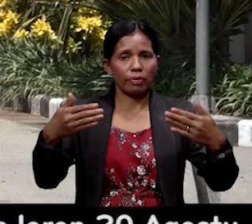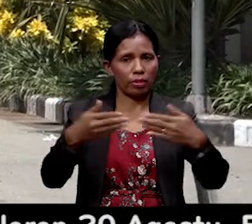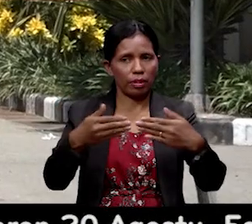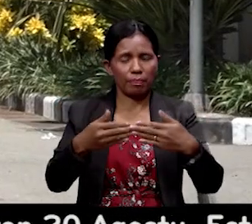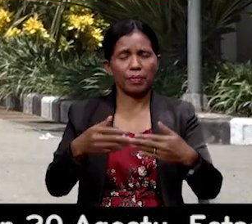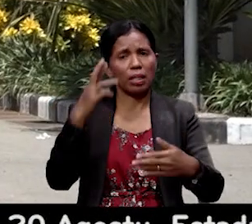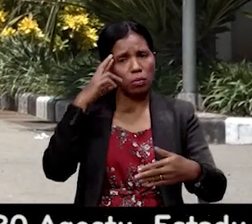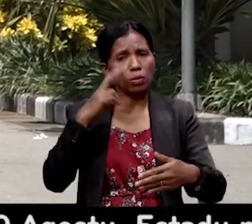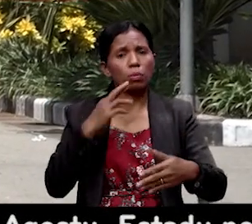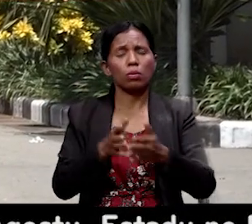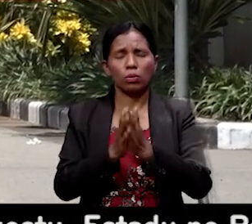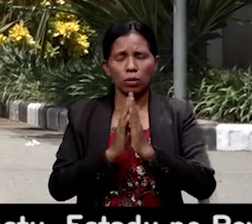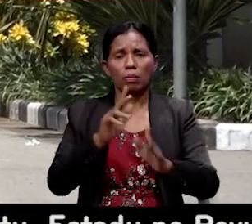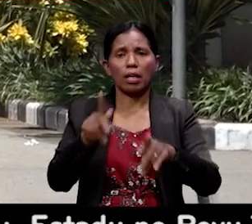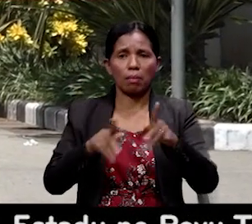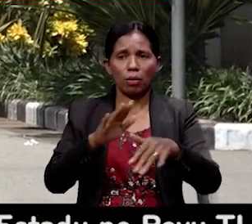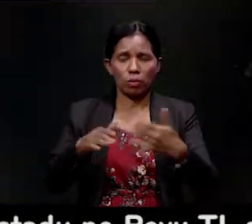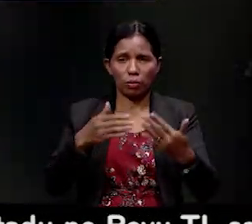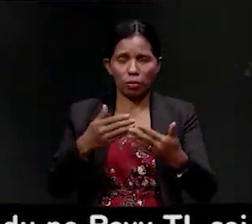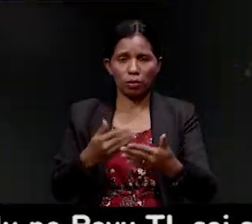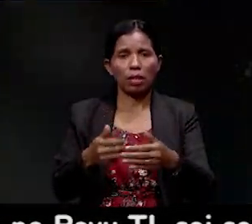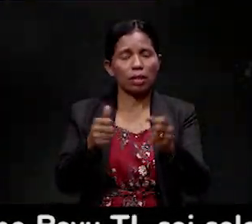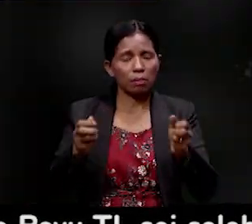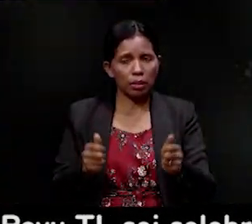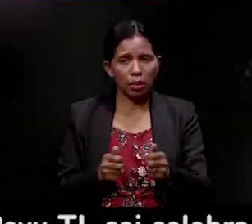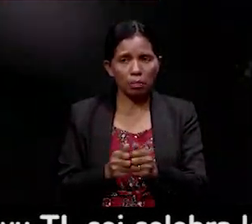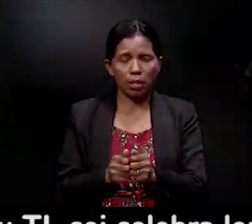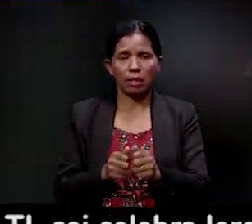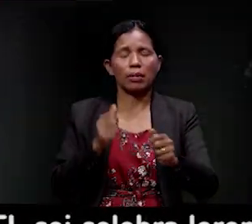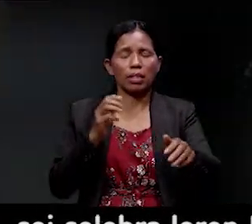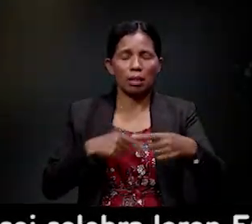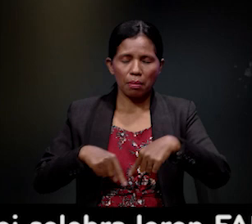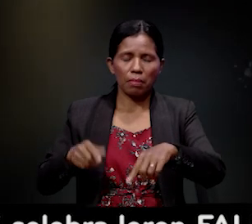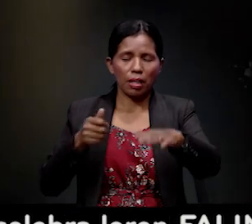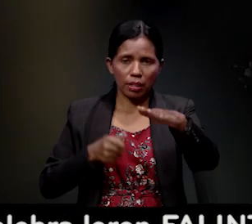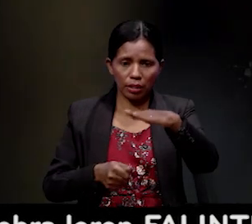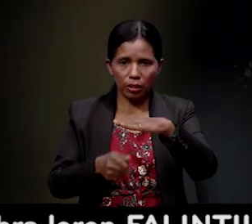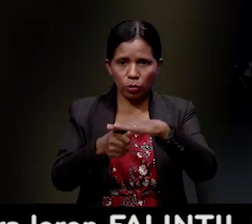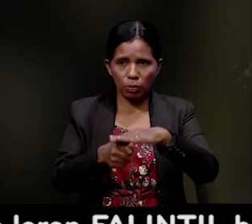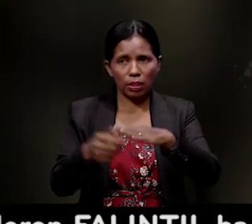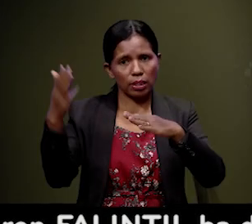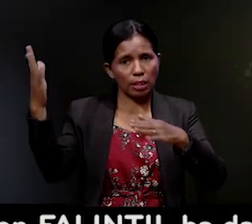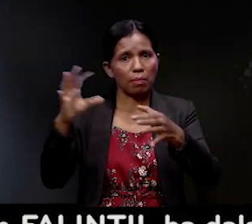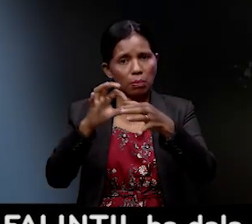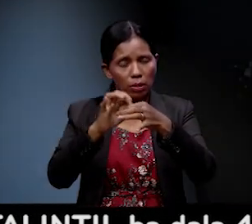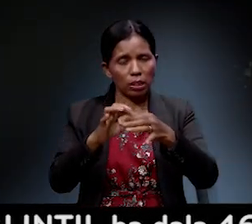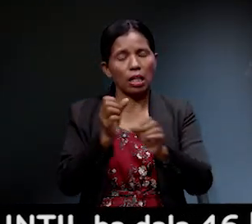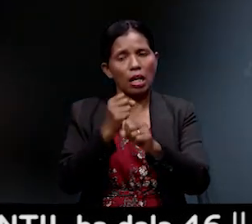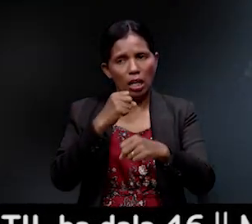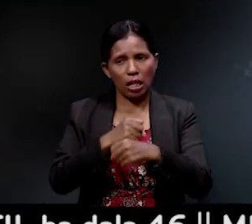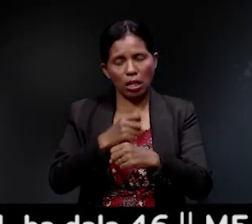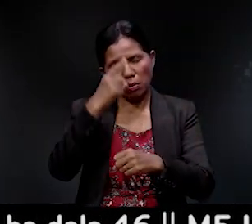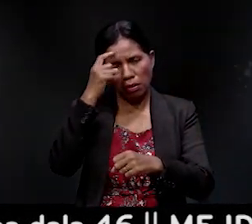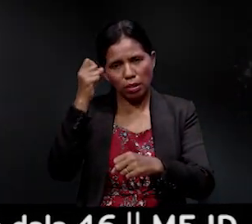arte marcial, atu responsabiliza ba acto ilegal nebe membro sira comete. Tamba viola decisão governo